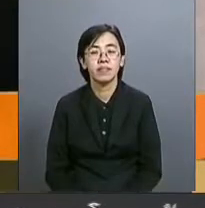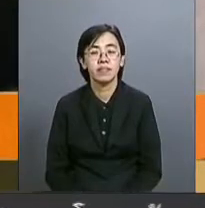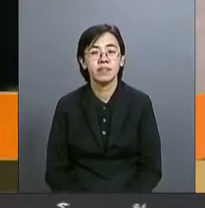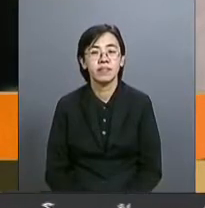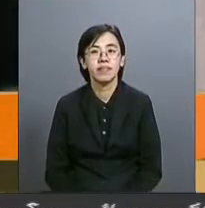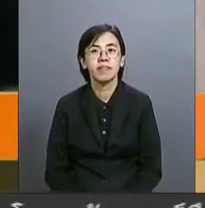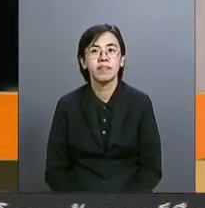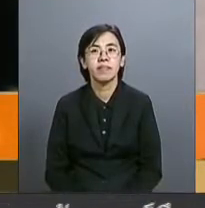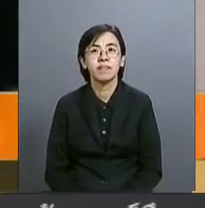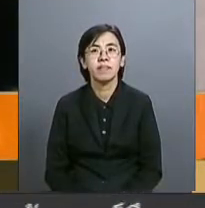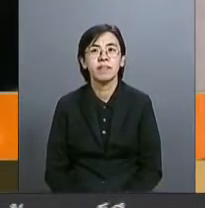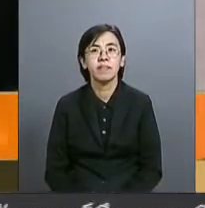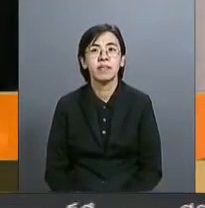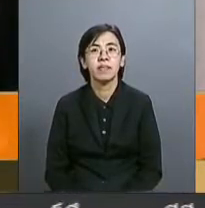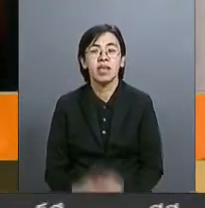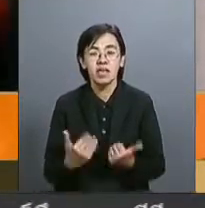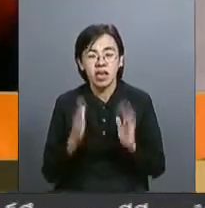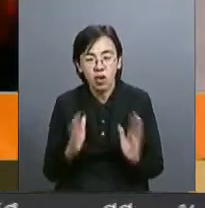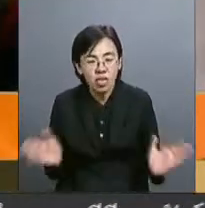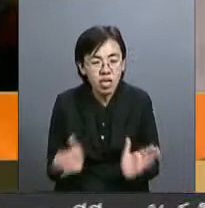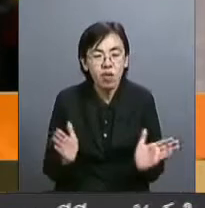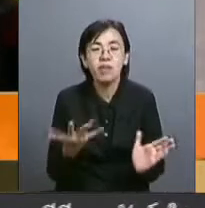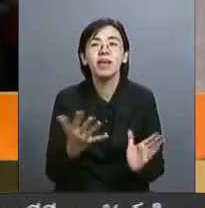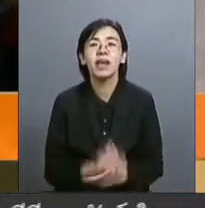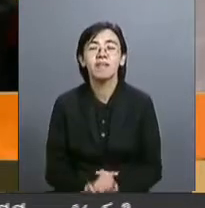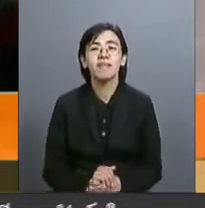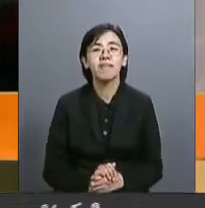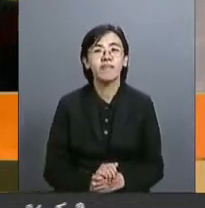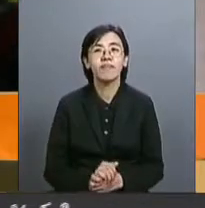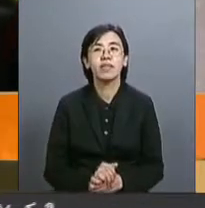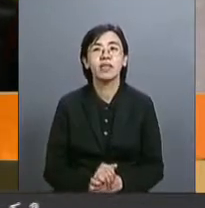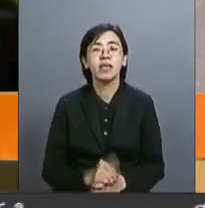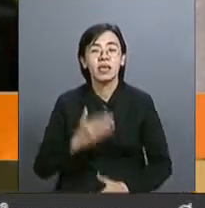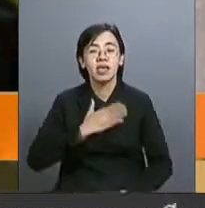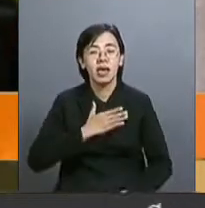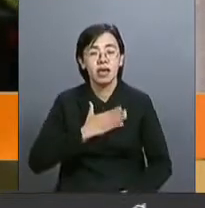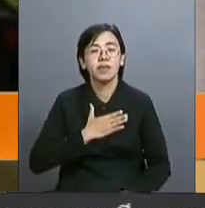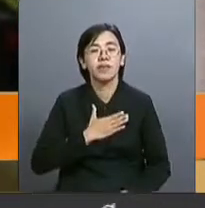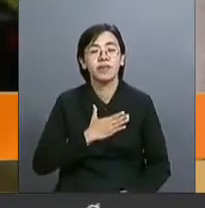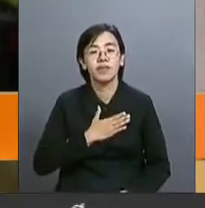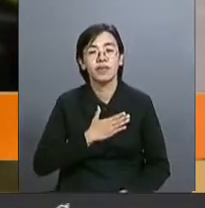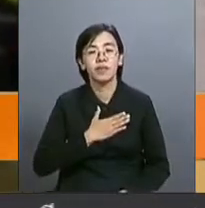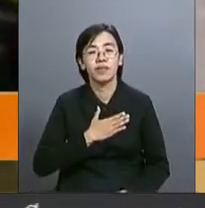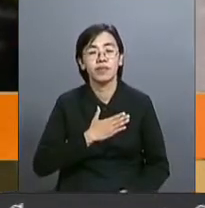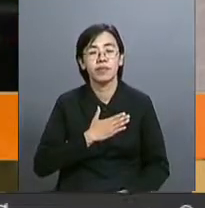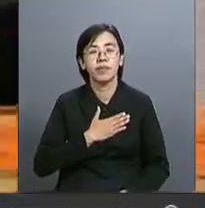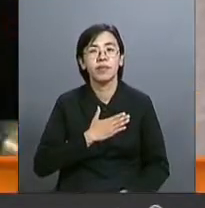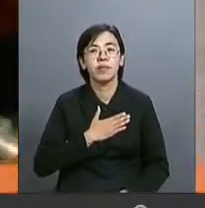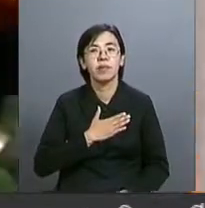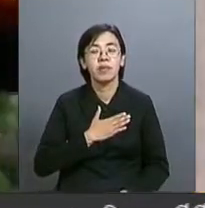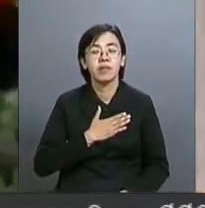แทบจะไม่มีกองหนุนเหลืออยู่แล้วแต่ว่าถ้าเราสามารถแสดงให้เห็